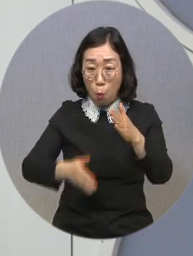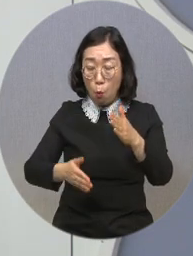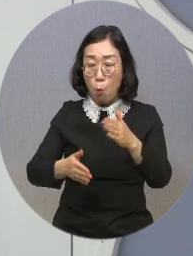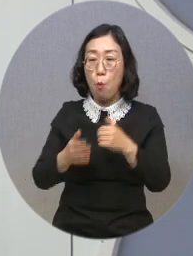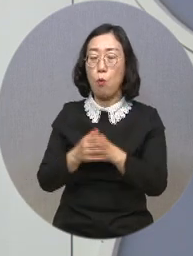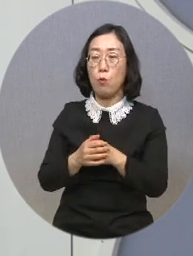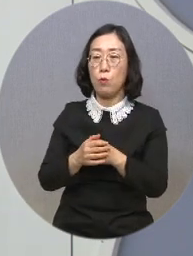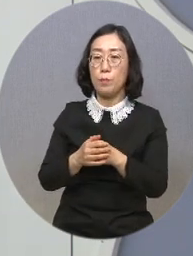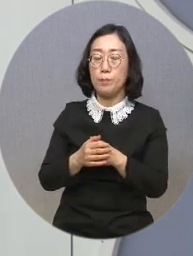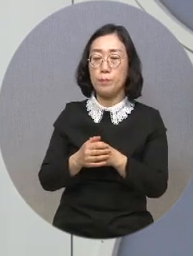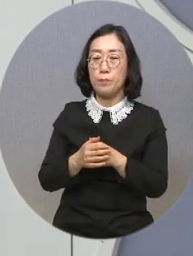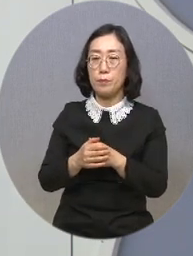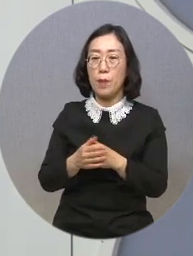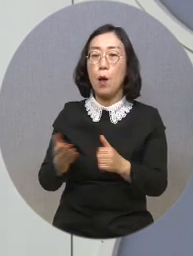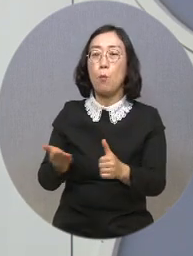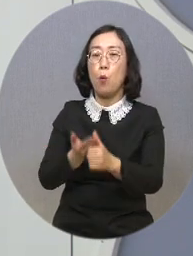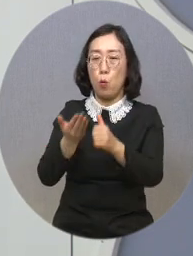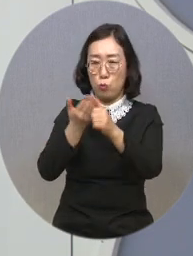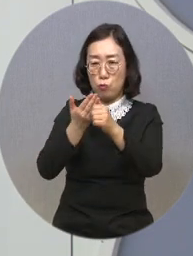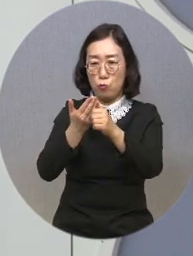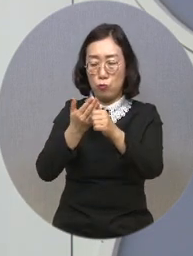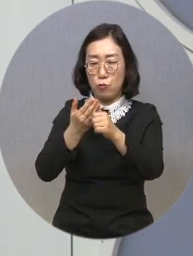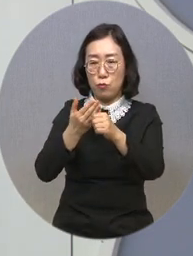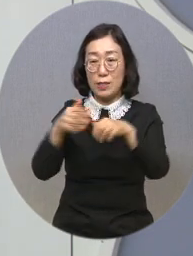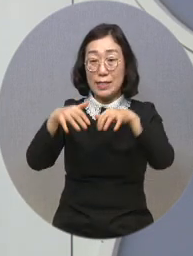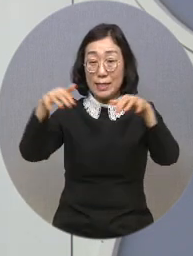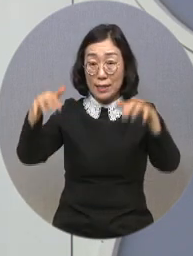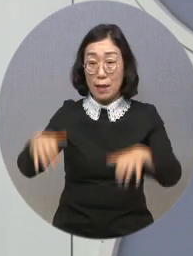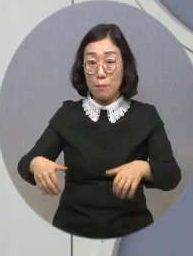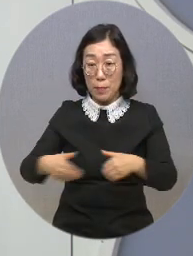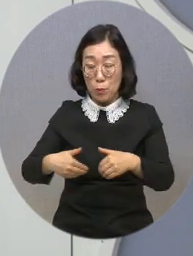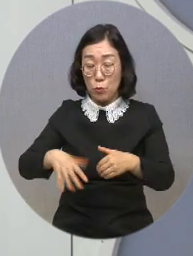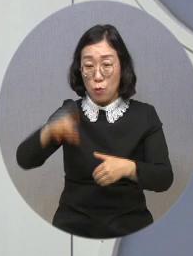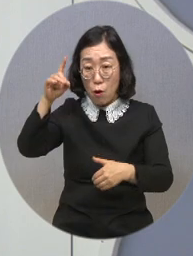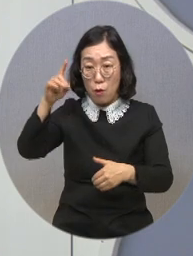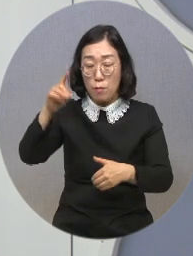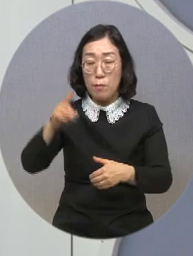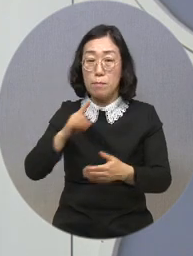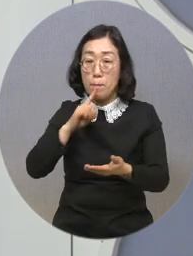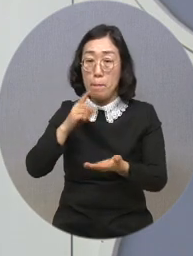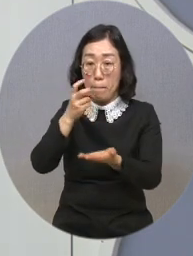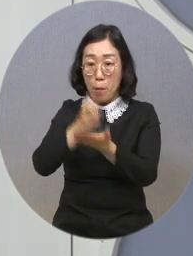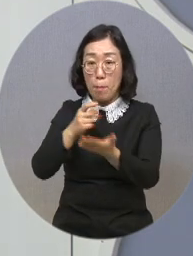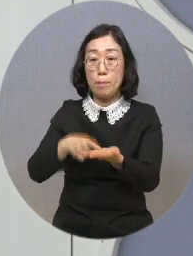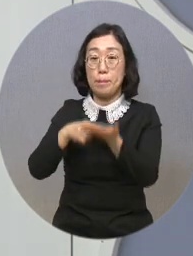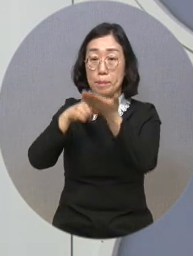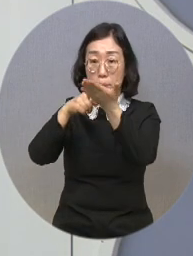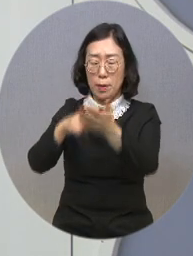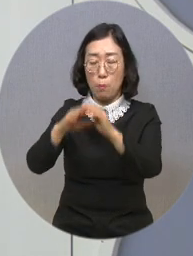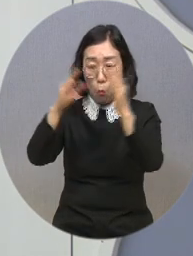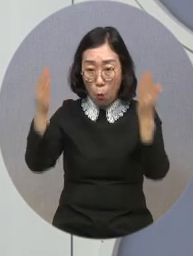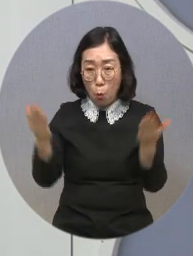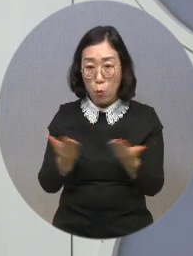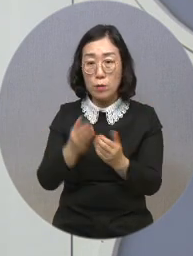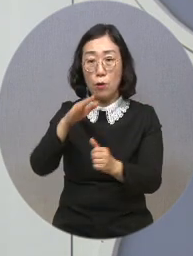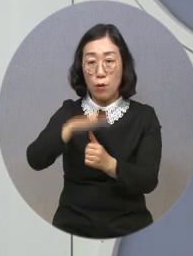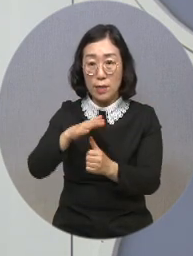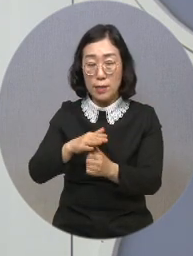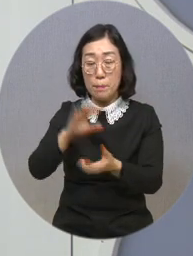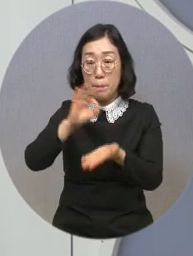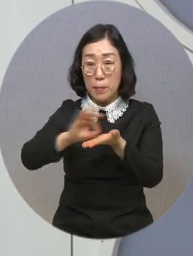된다. 그렇게 해서 의원 처음에 그 발의를 최초로 제가 해서 모든 어린이집의 그